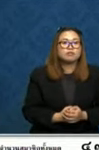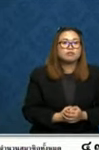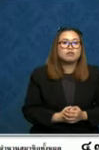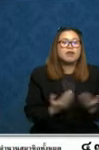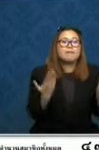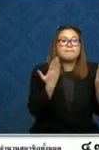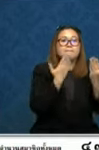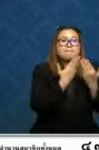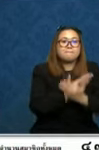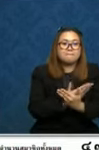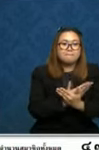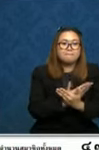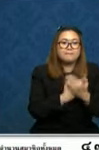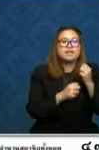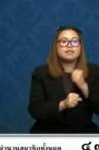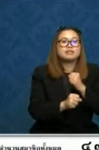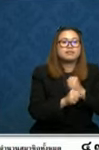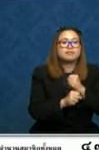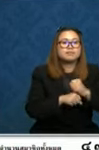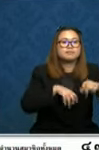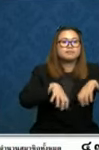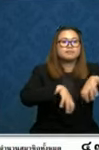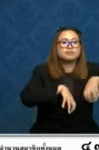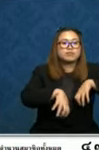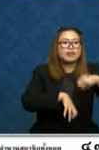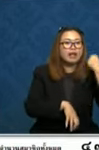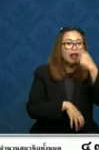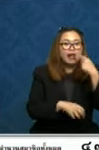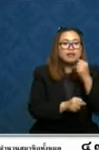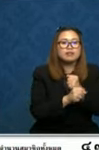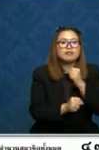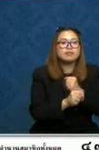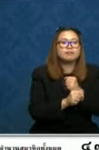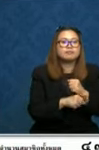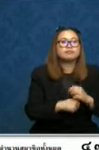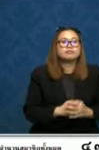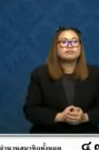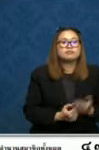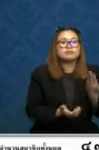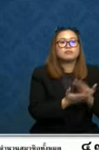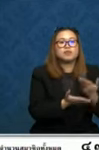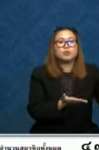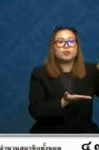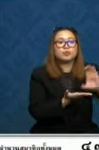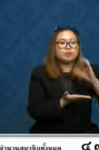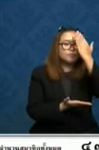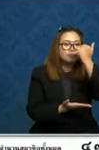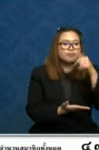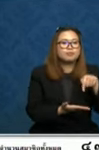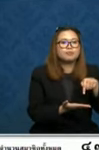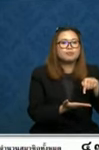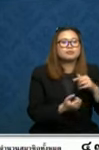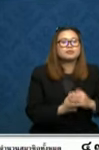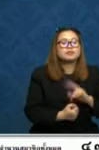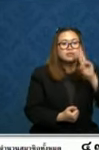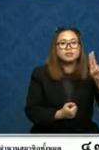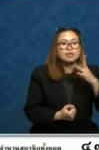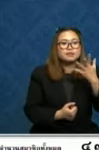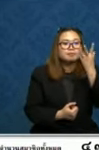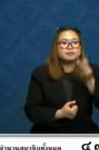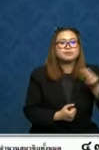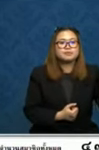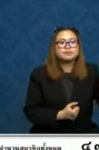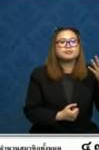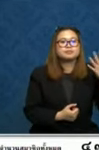ได้ดูแลเรื่องภารกิจภาคใต้แล้วตกลงใครทำงานอยู่ที่นี่และหลุดมาแบบนี้ได้ยังไงนะครับก็ปิดประเด็นทิ้งท้ายนะ